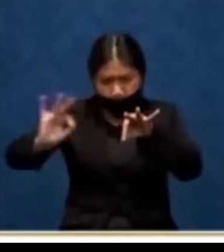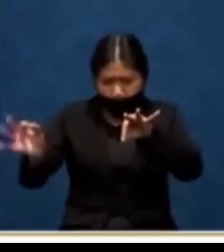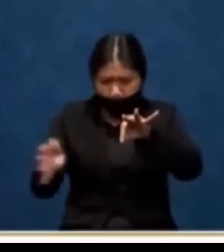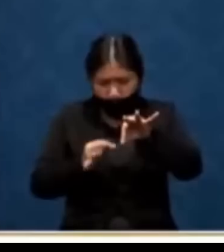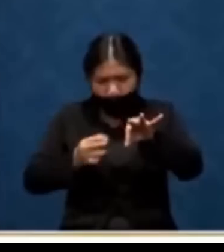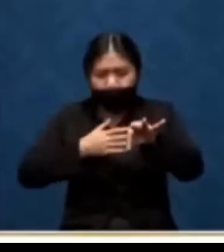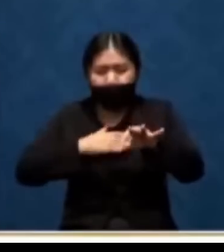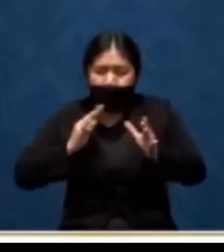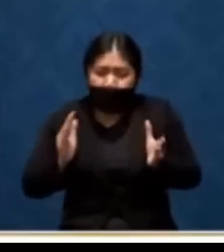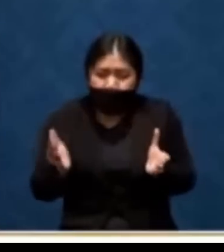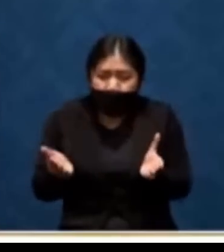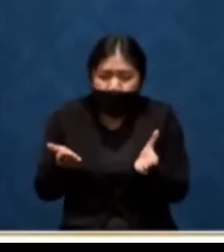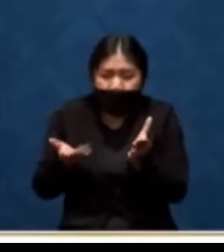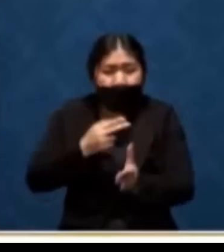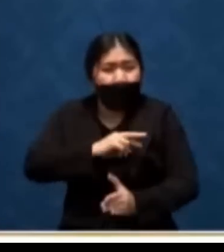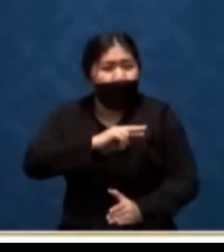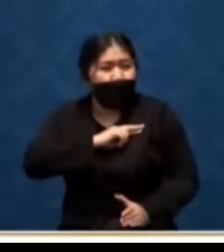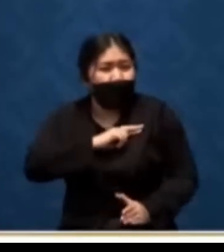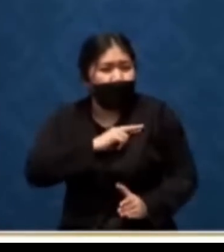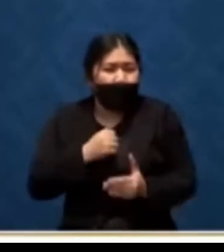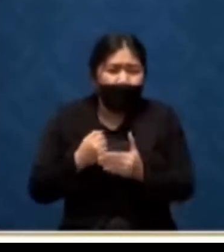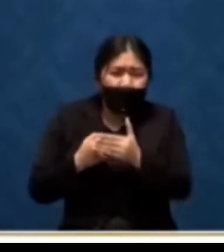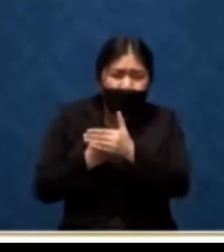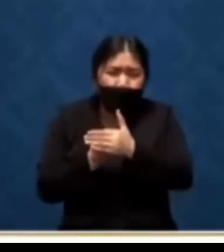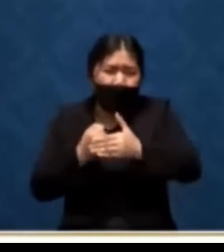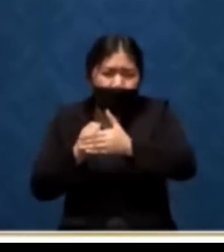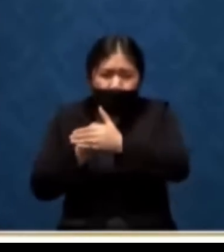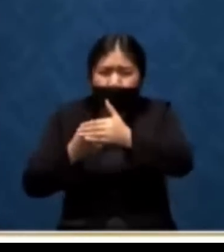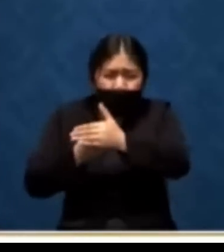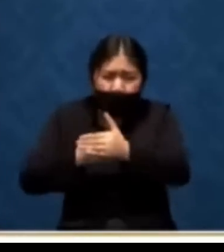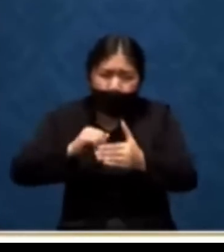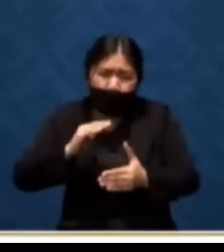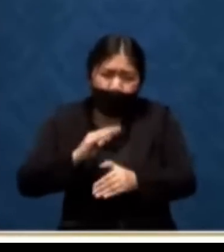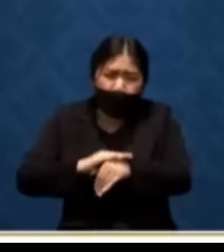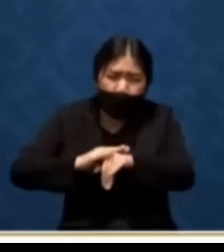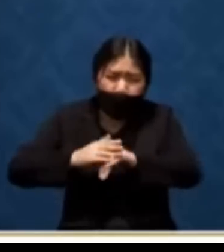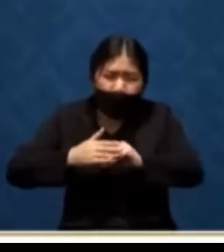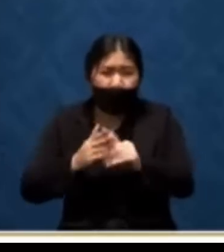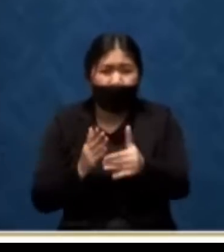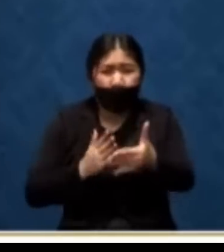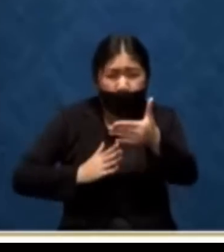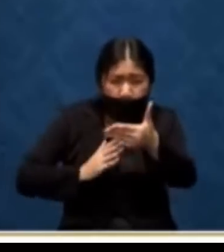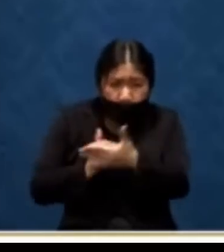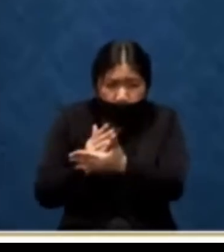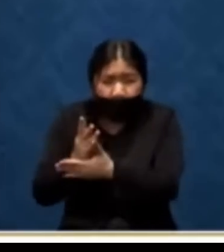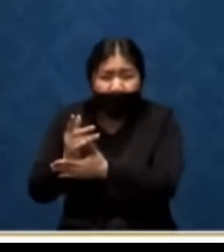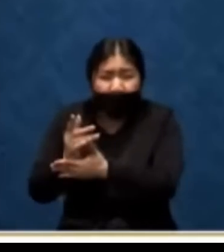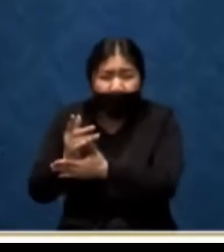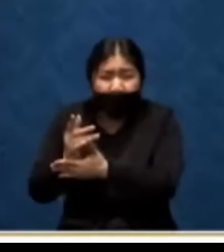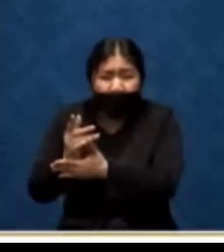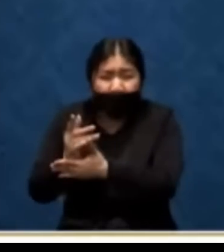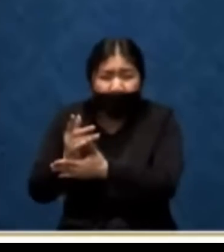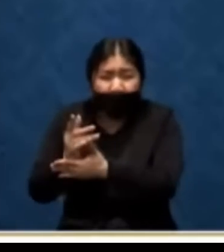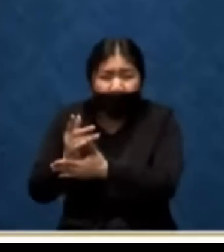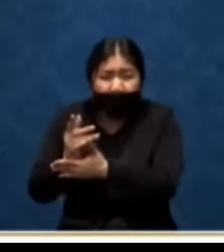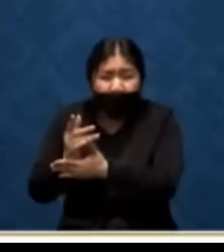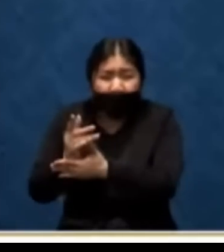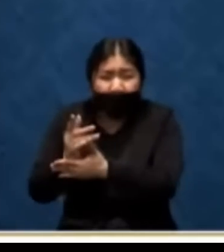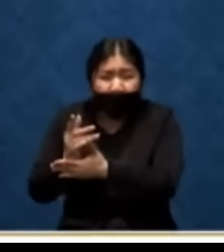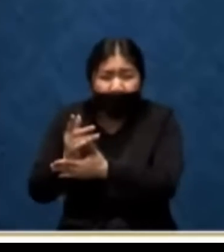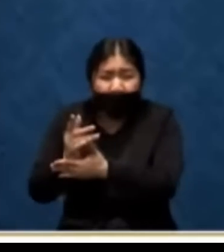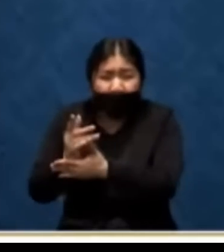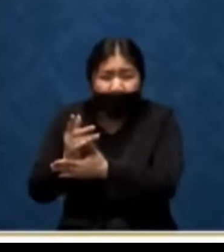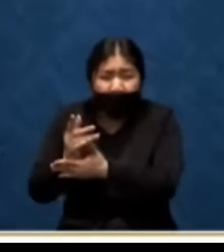ตัวเองว่าเป็นคนสู้ชีวิตสร้างเนื้อสร้างตัวจนประสบความสำเร็จทั้งในด้านความนิยมและการอุทิศต่อสัง